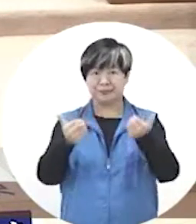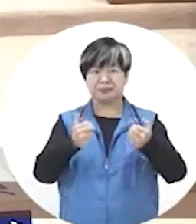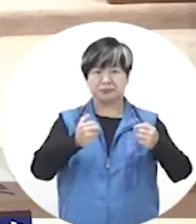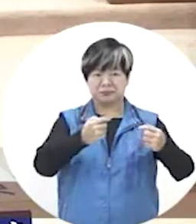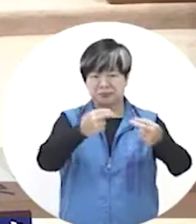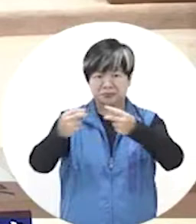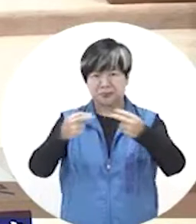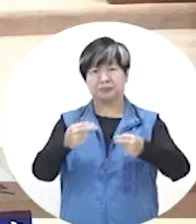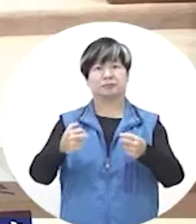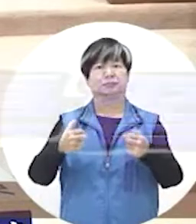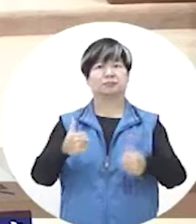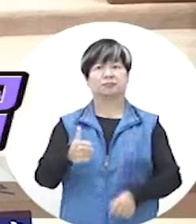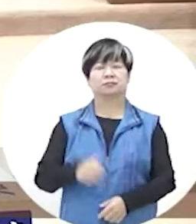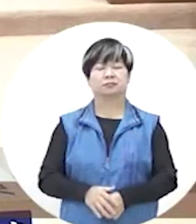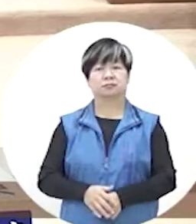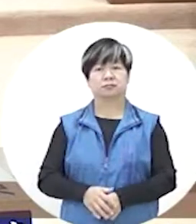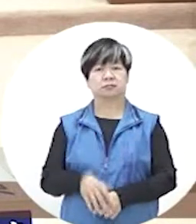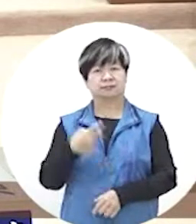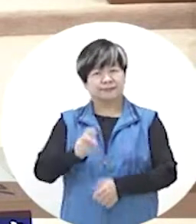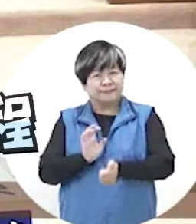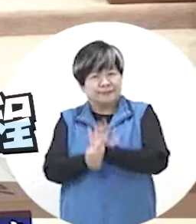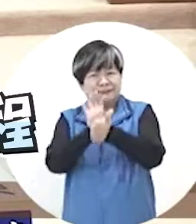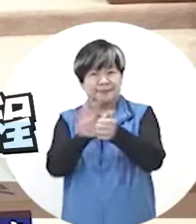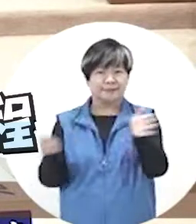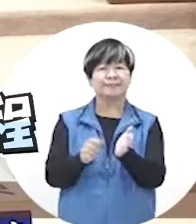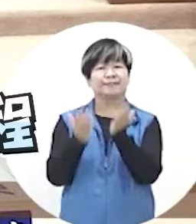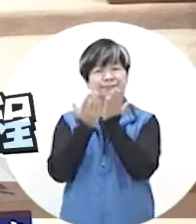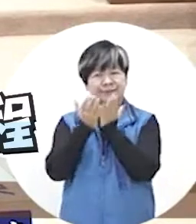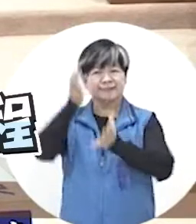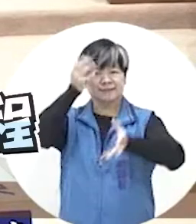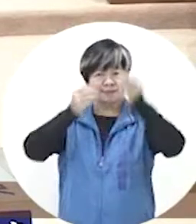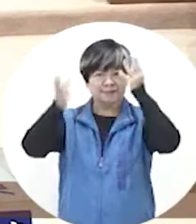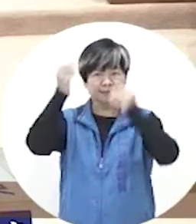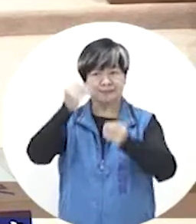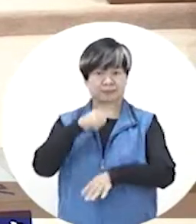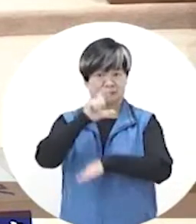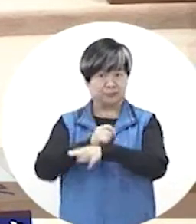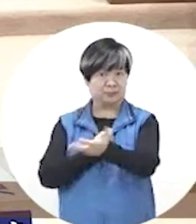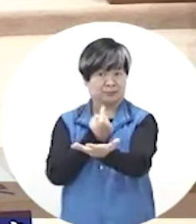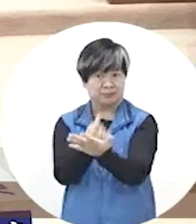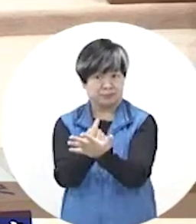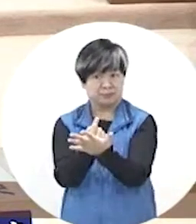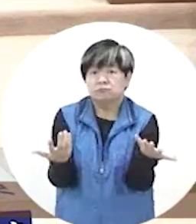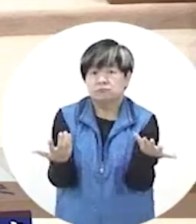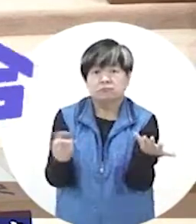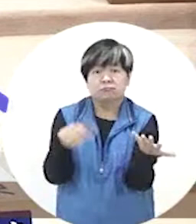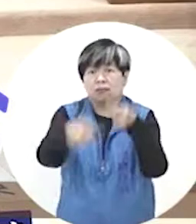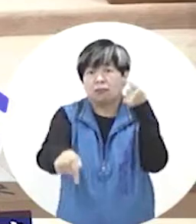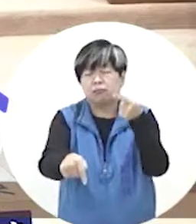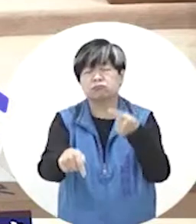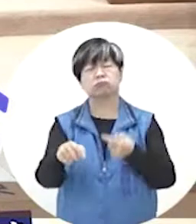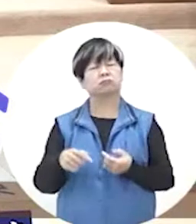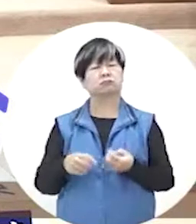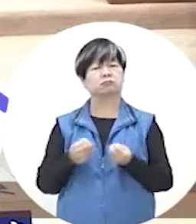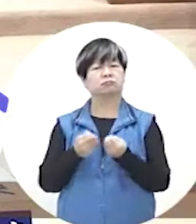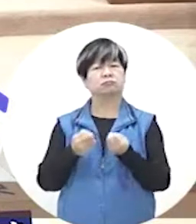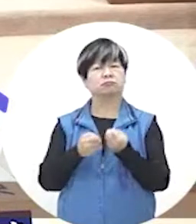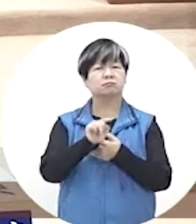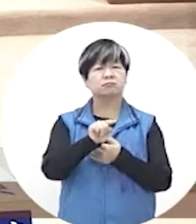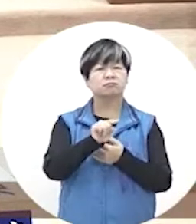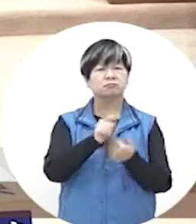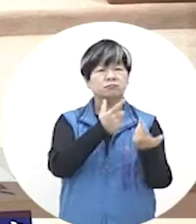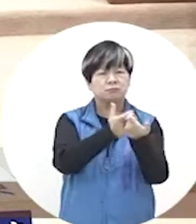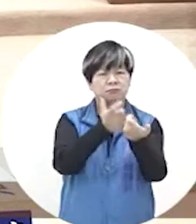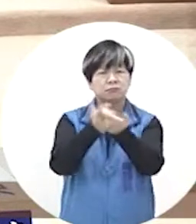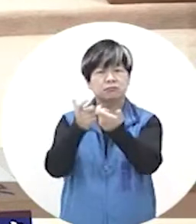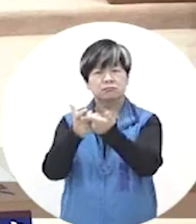健康。然后另外就是他怎么样促进终身学习，就是说我来参与这个课程，然后没有了，怎么去跟其他的单位去做结合，